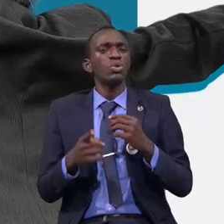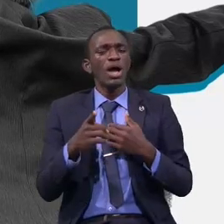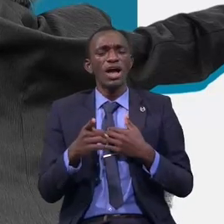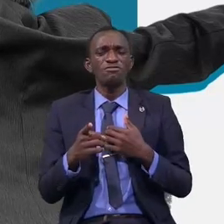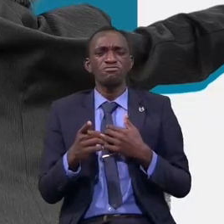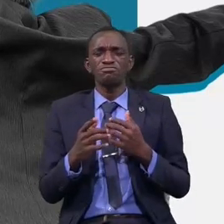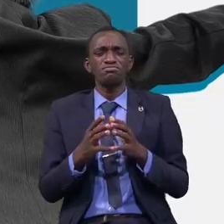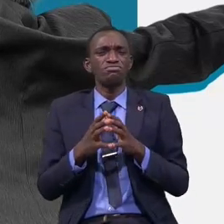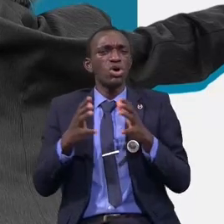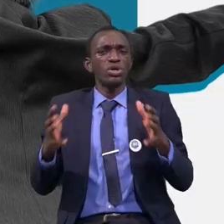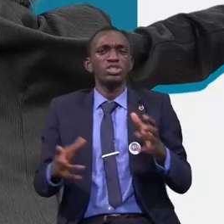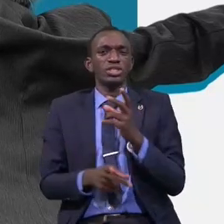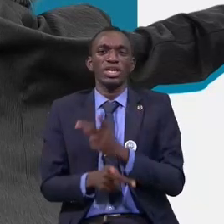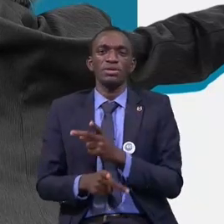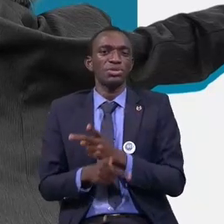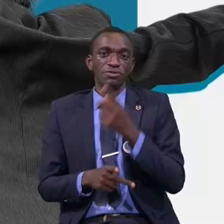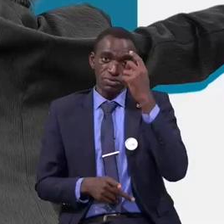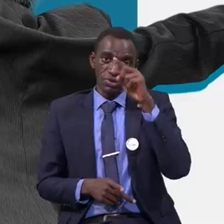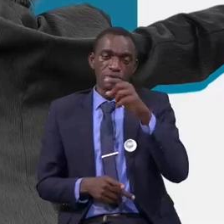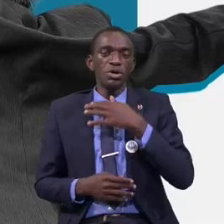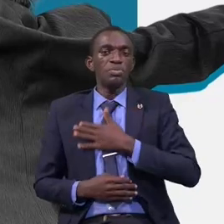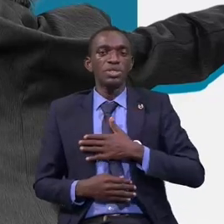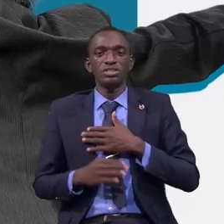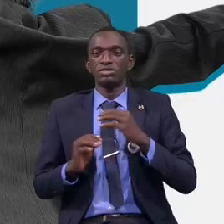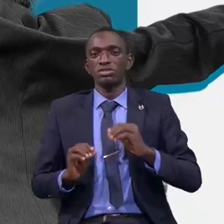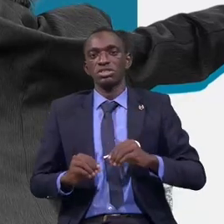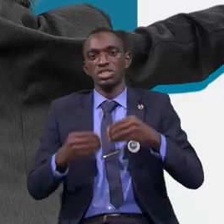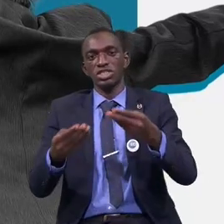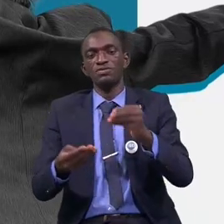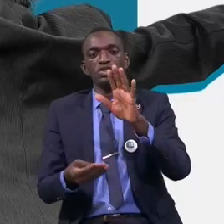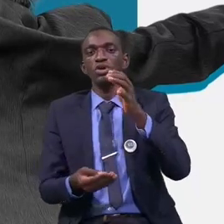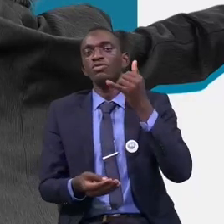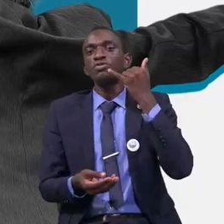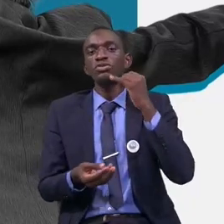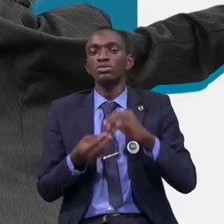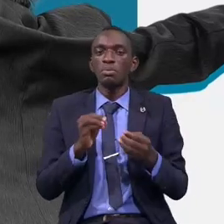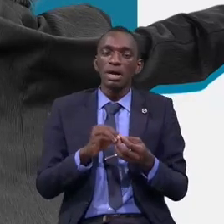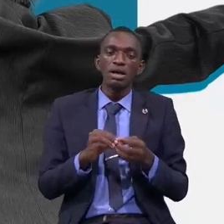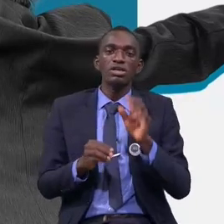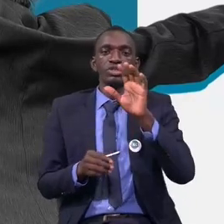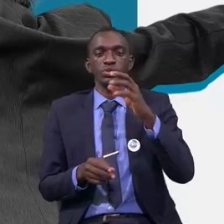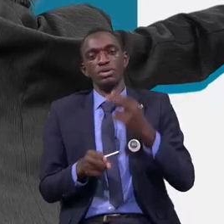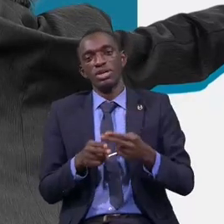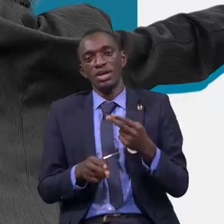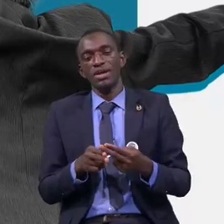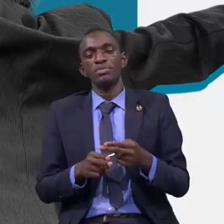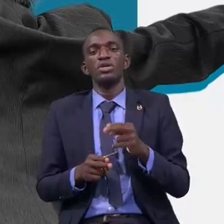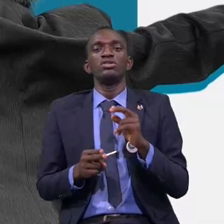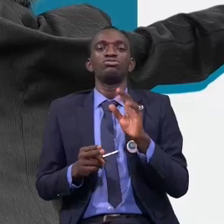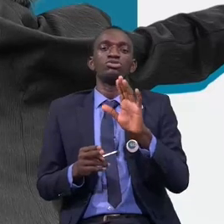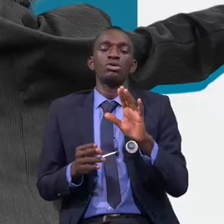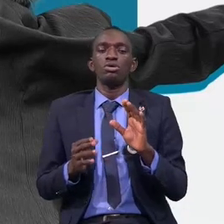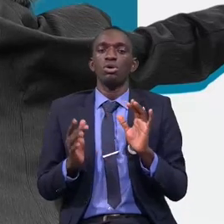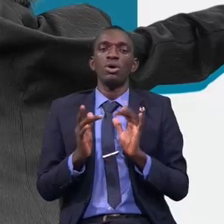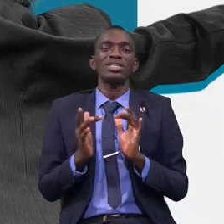les informations nécessaires relatives au lieu de la rencontre dans chaque nation, dans